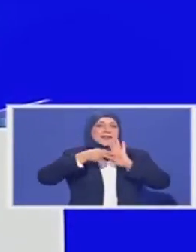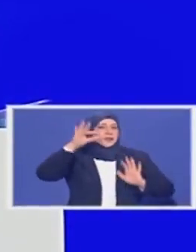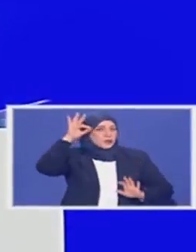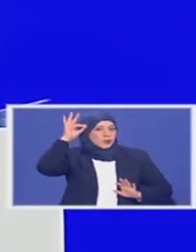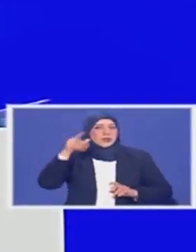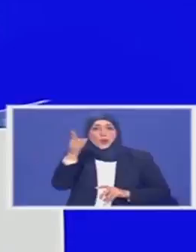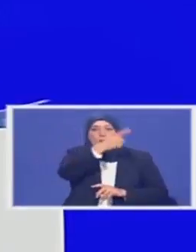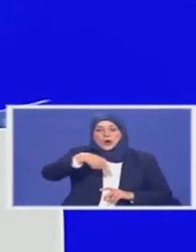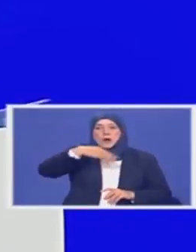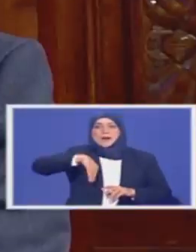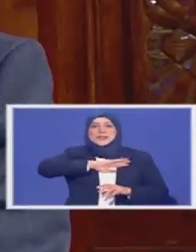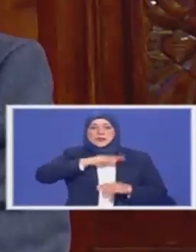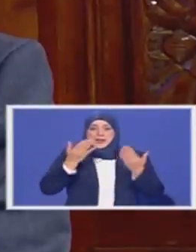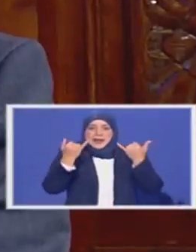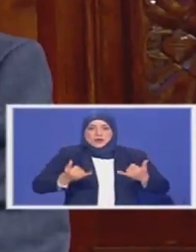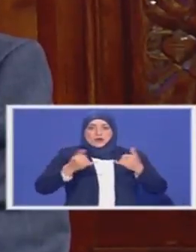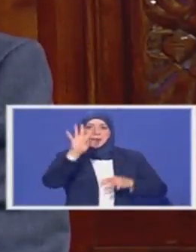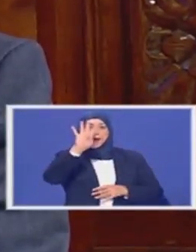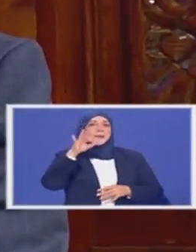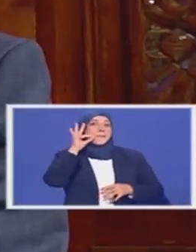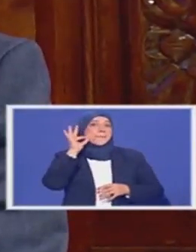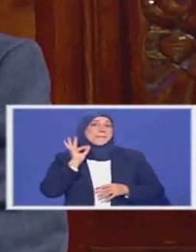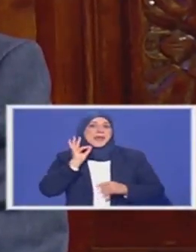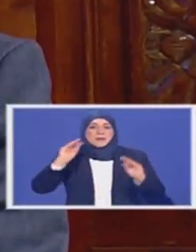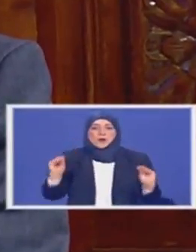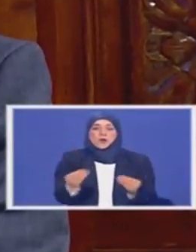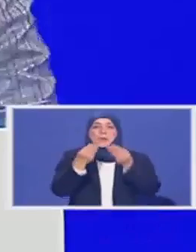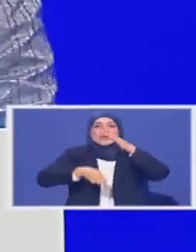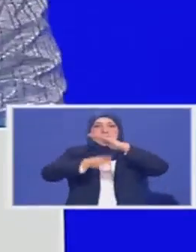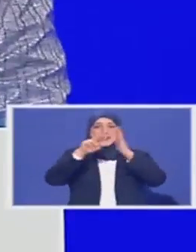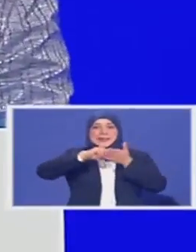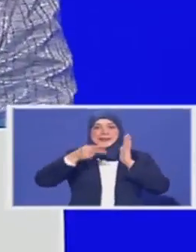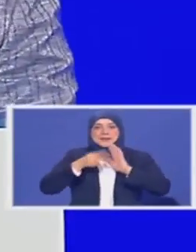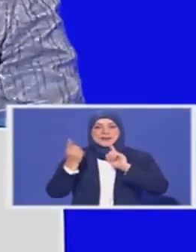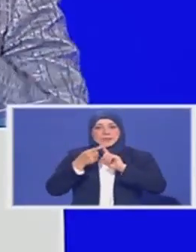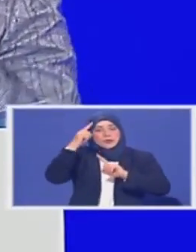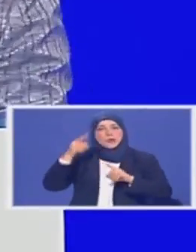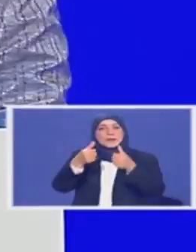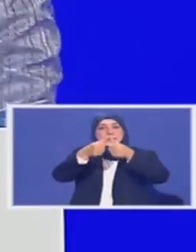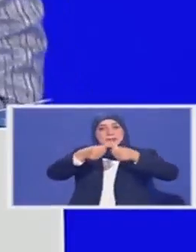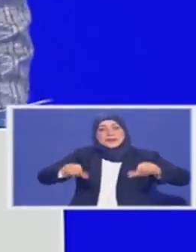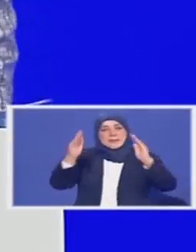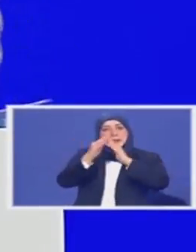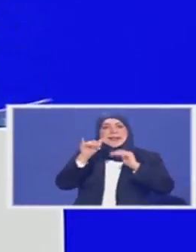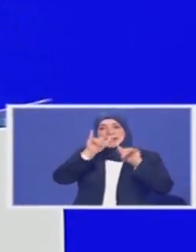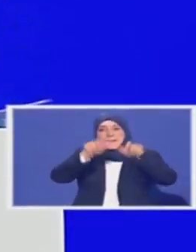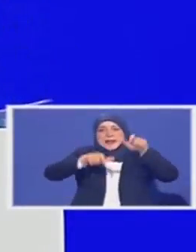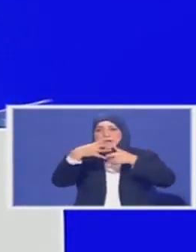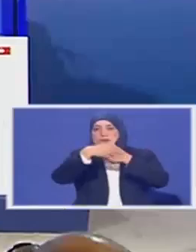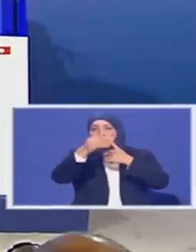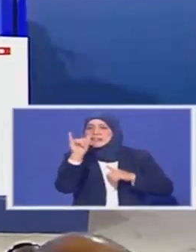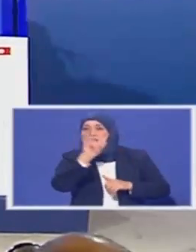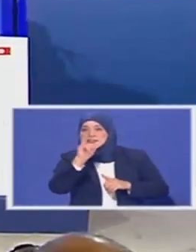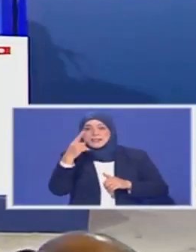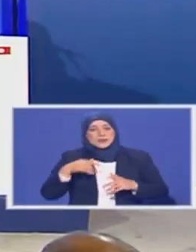الجميع. يوم 4 ماي اللي باش نبداو فيه في الخطة هذه في الحجر الصحي الموجه، هو باش يدخلنا في مرحلة